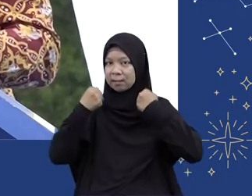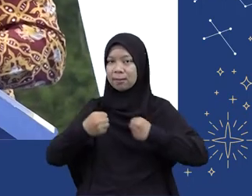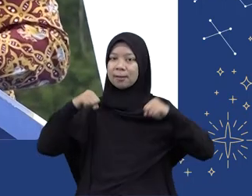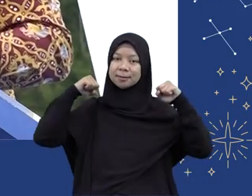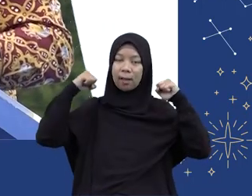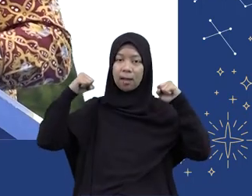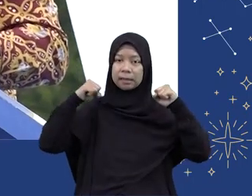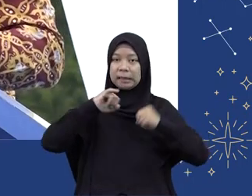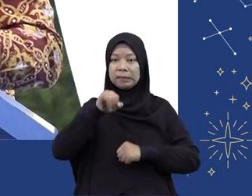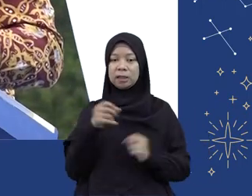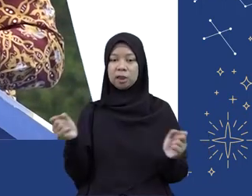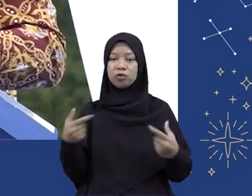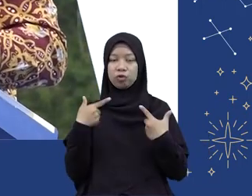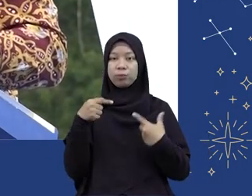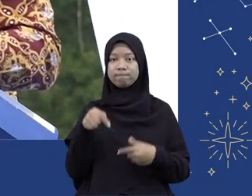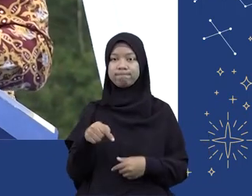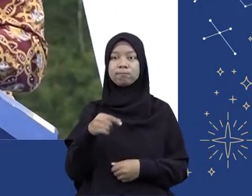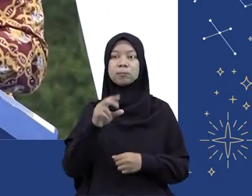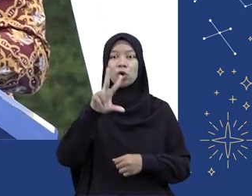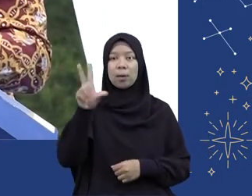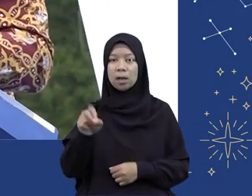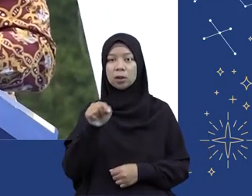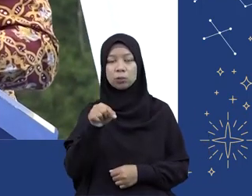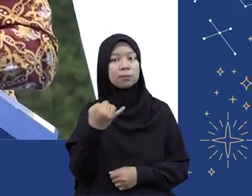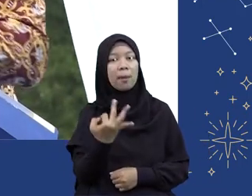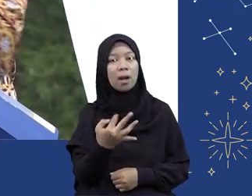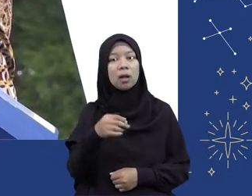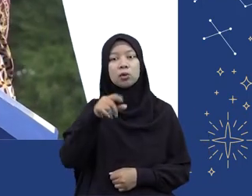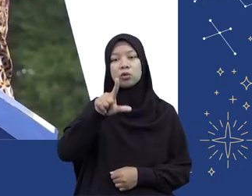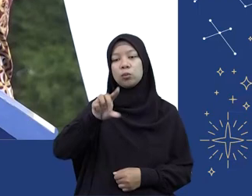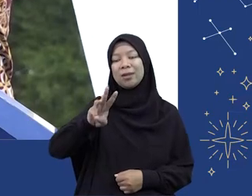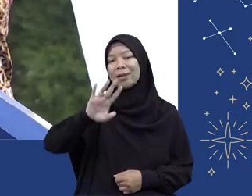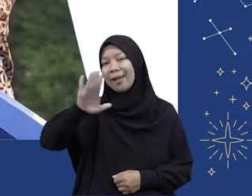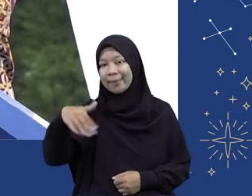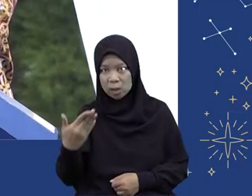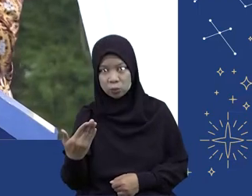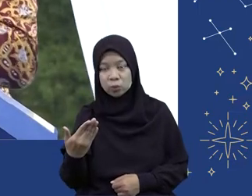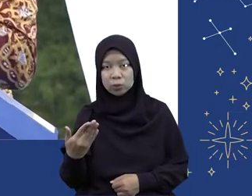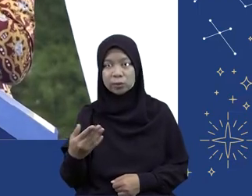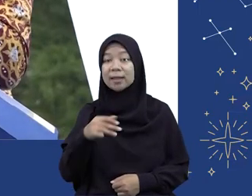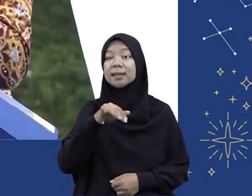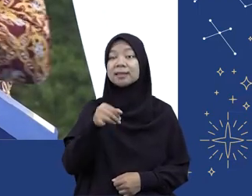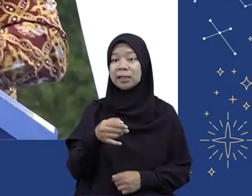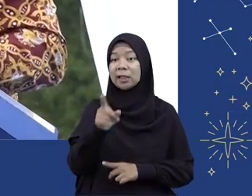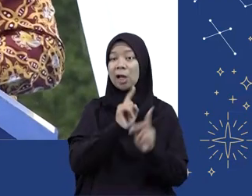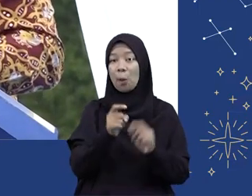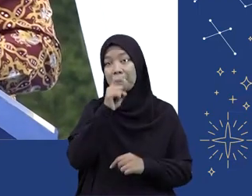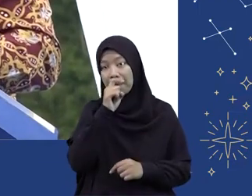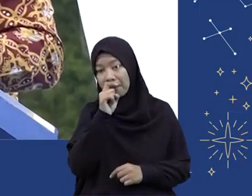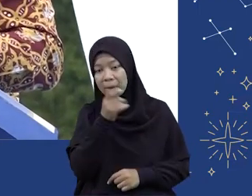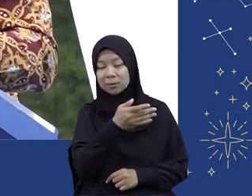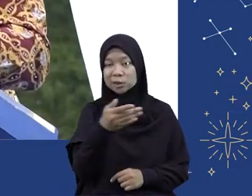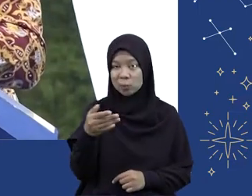usia harapan hidup orang Jawa Barat itu 73 tahun jadi bapak-bapak yang sudah lewat 73 Selamat sudah